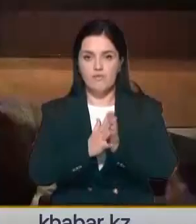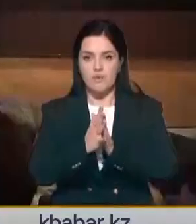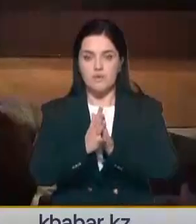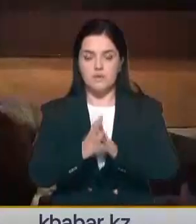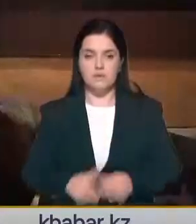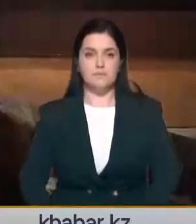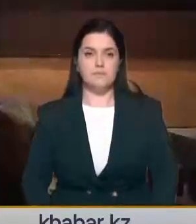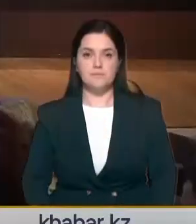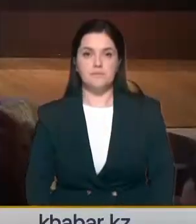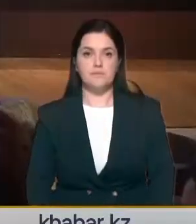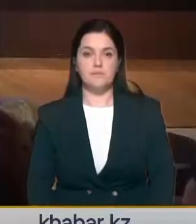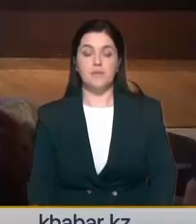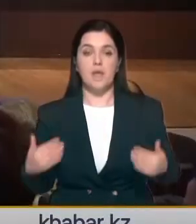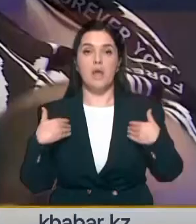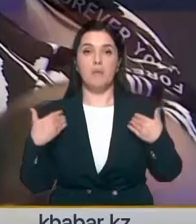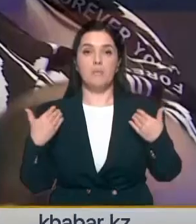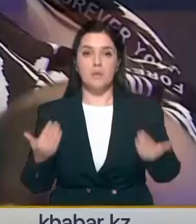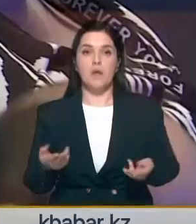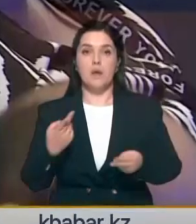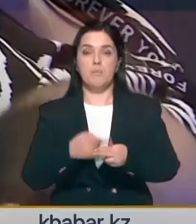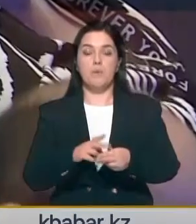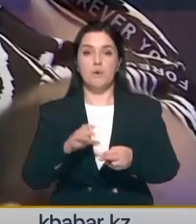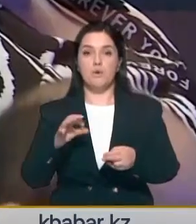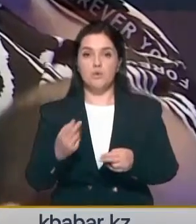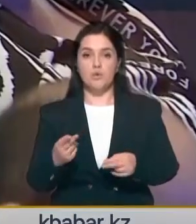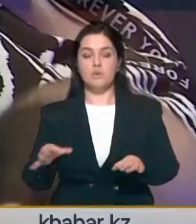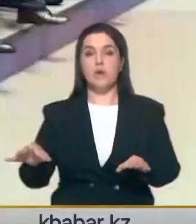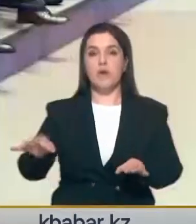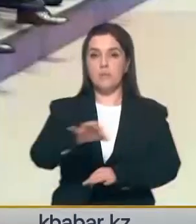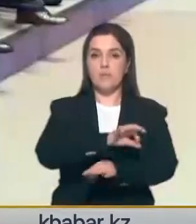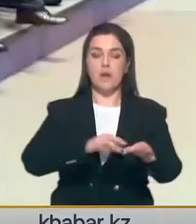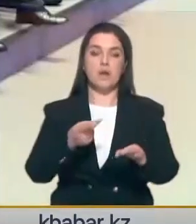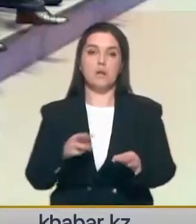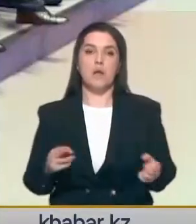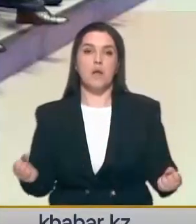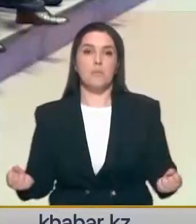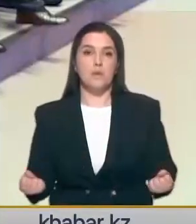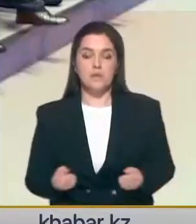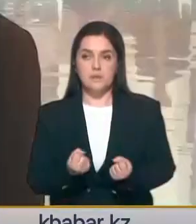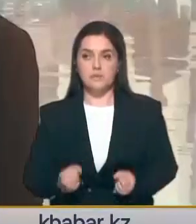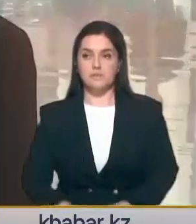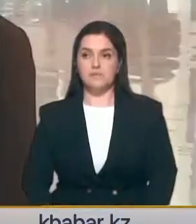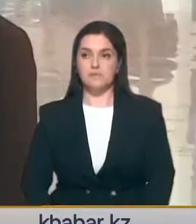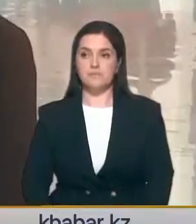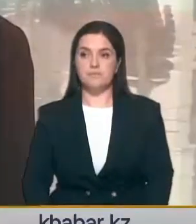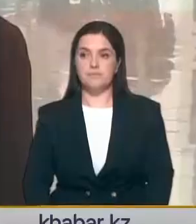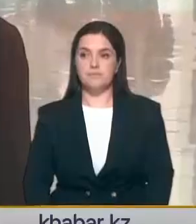человеком. Участники предложили создание единого реестра социальных проектов и грантовую программу для поддержки стартапов. Запускаем проект